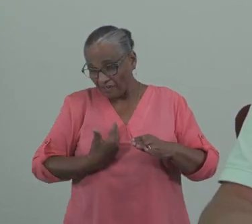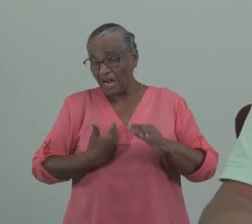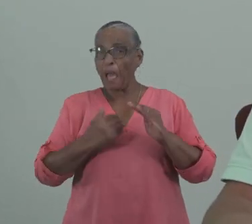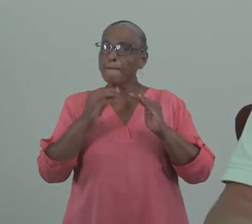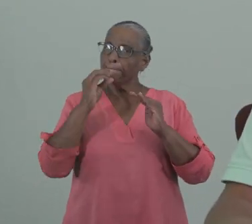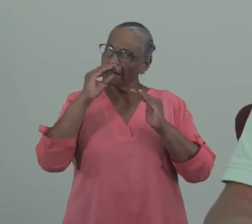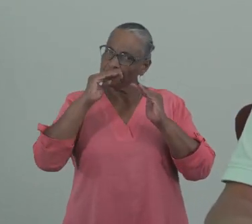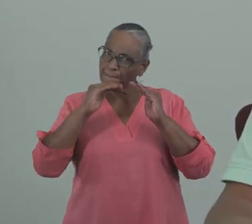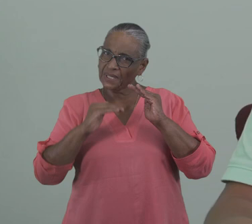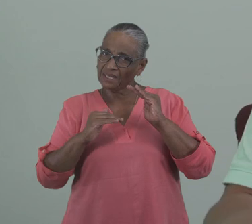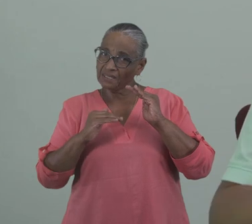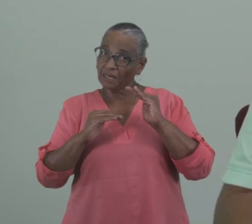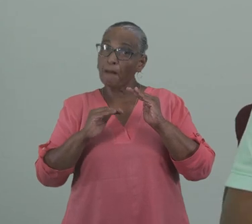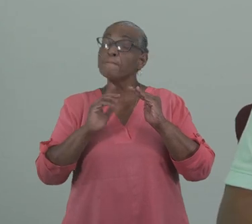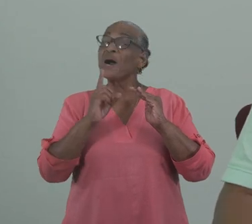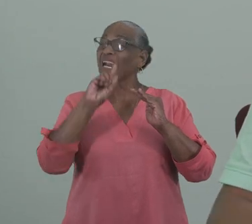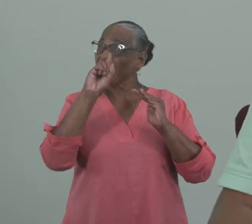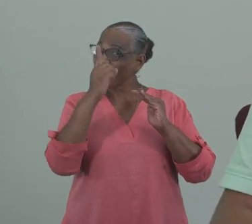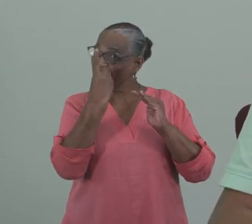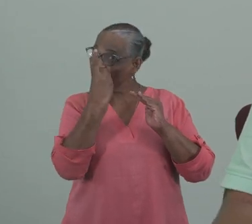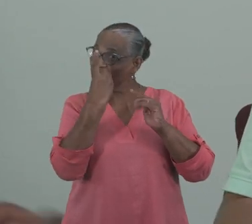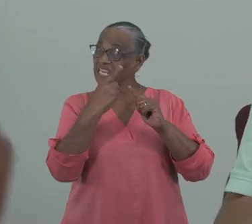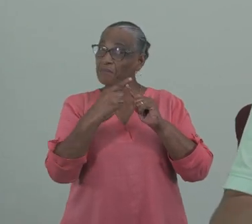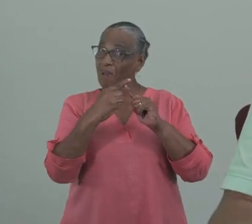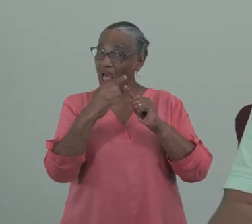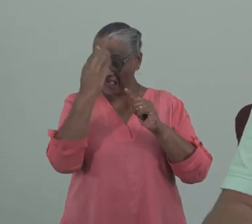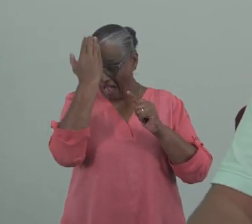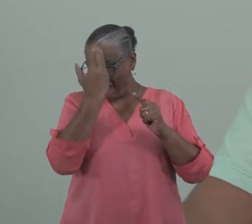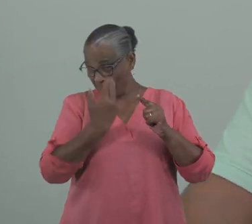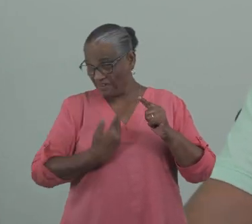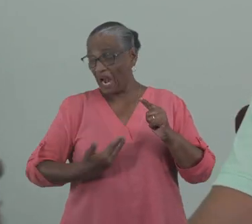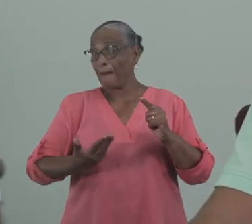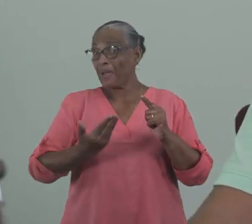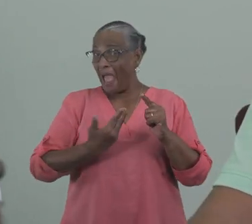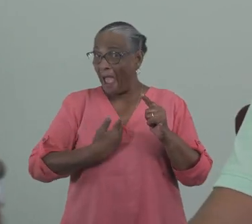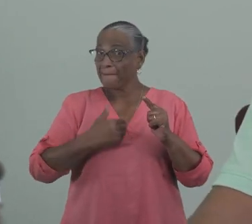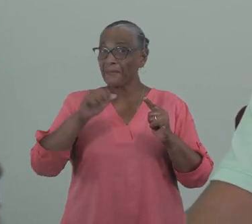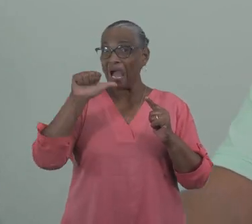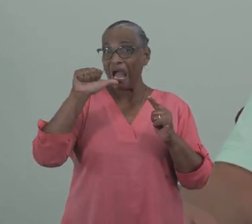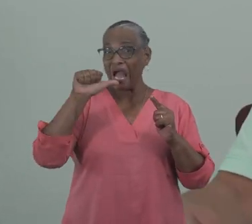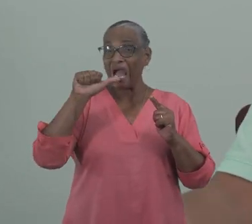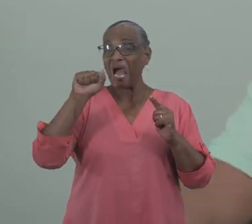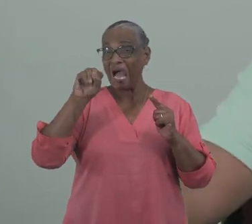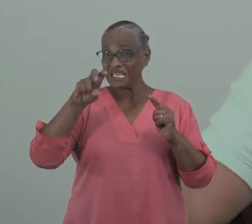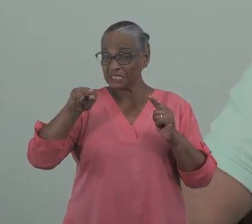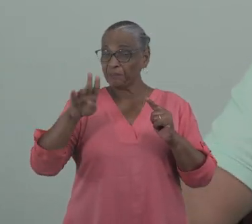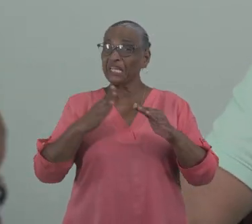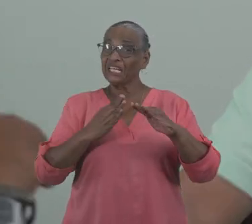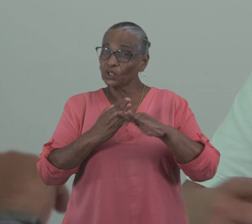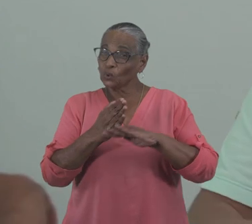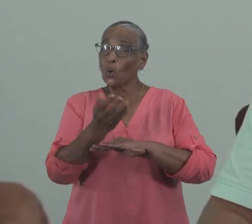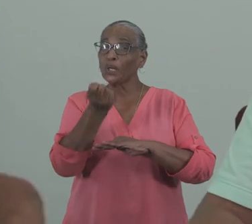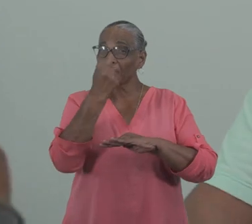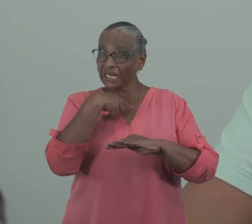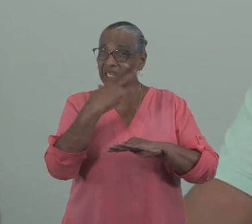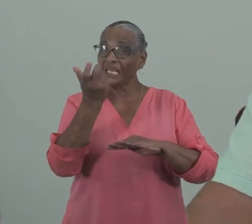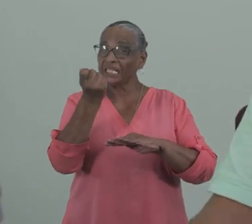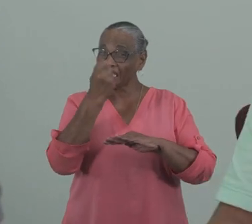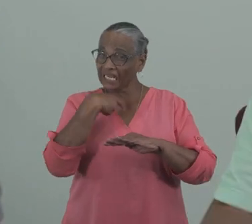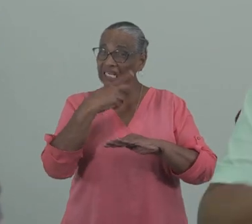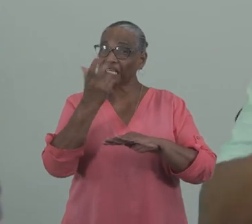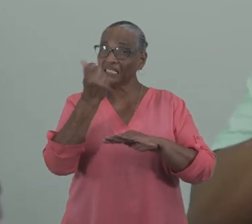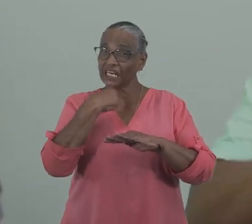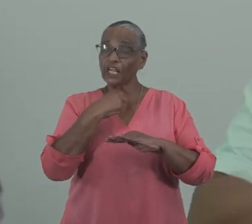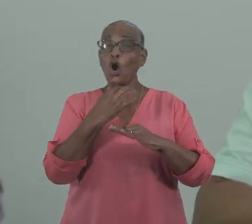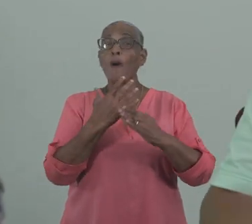verminderd. En als je eenmaal een beroerte hebt gehad, dan moet je blijvend op die medicijnen zitten. Want er is altijd de kans op een volgende. En door die medicijnen